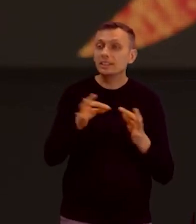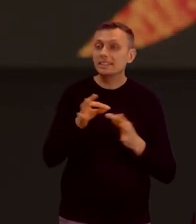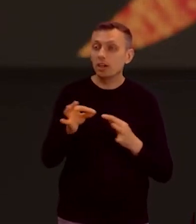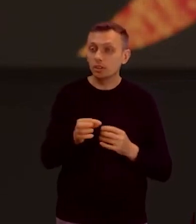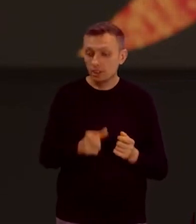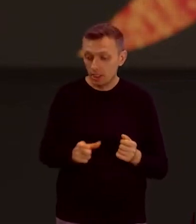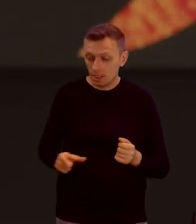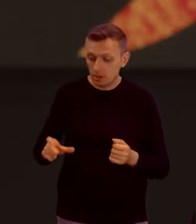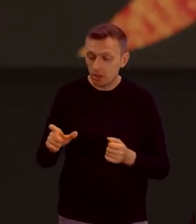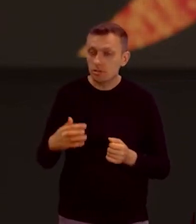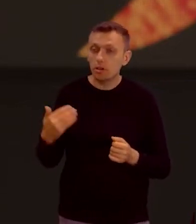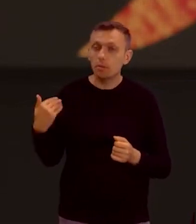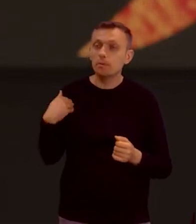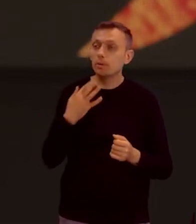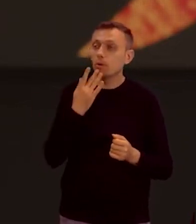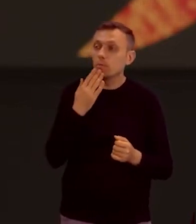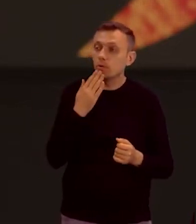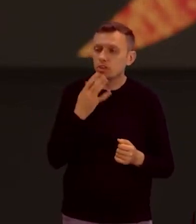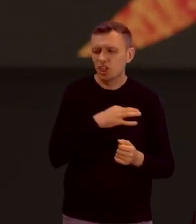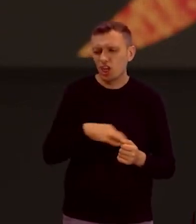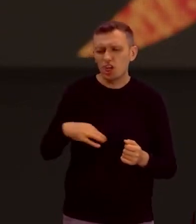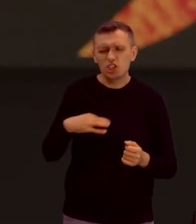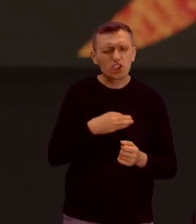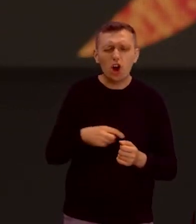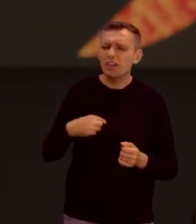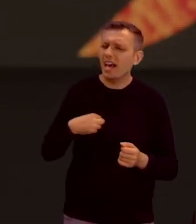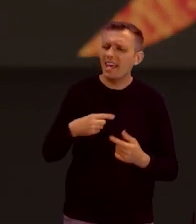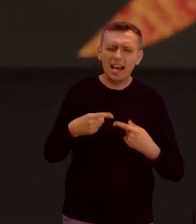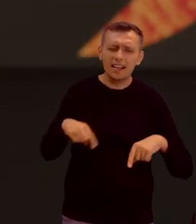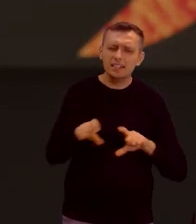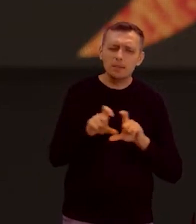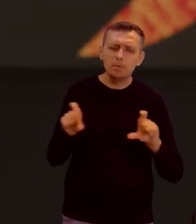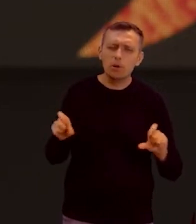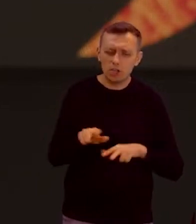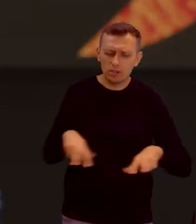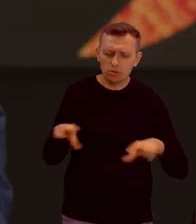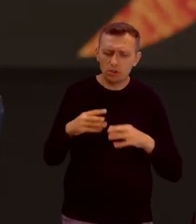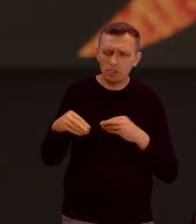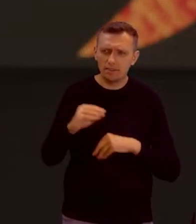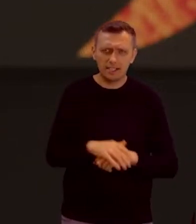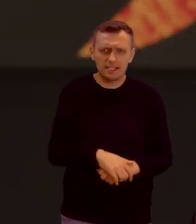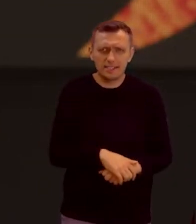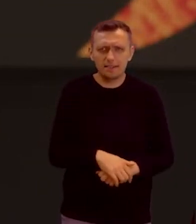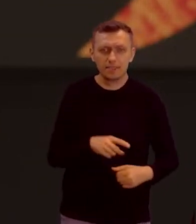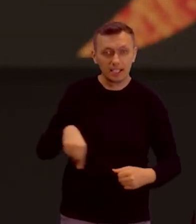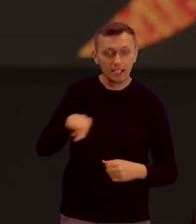rodziną. Bądźmy więc w tym mądrzy, aby nauczyć się tego, póki jest jeszcze czas, aby coś